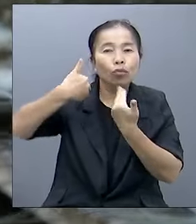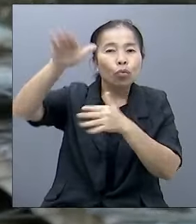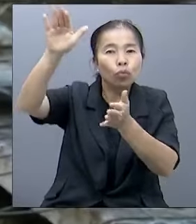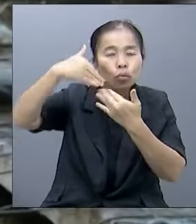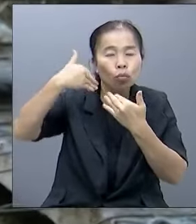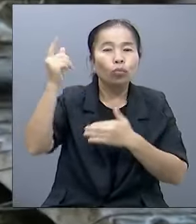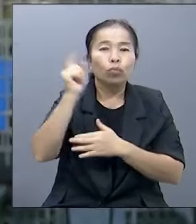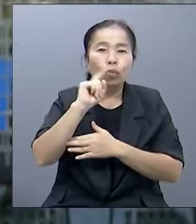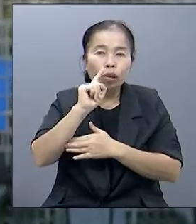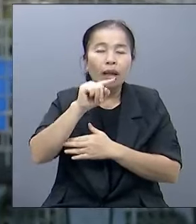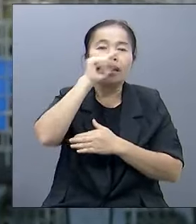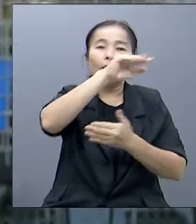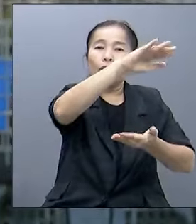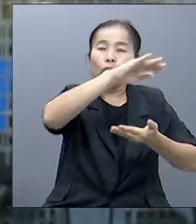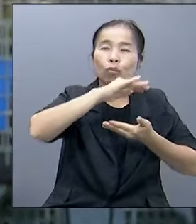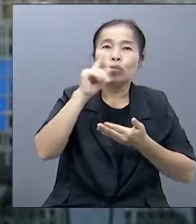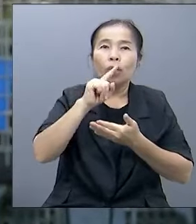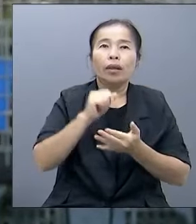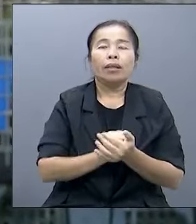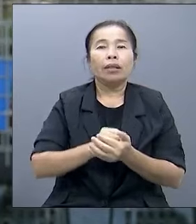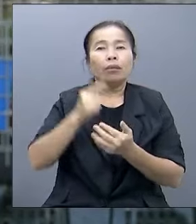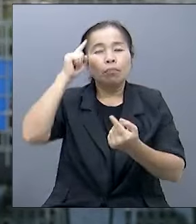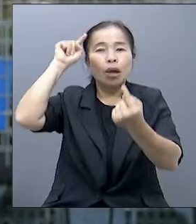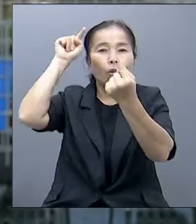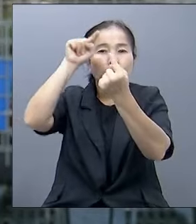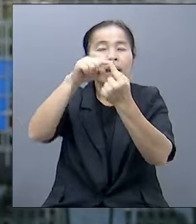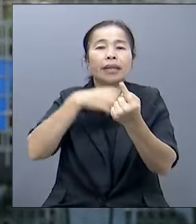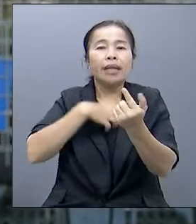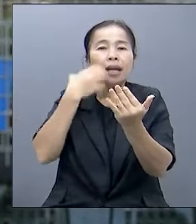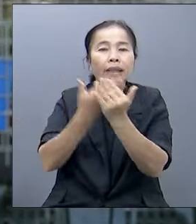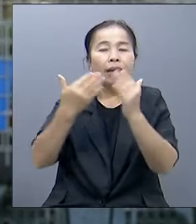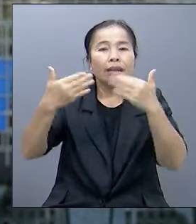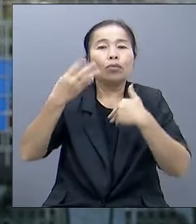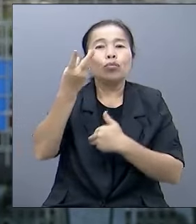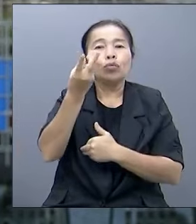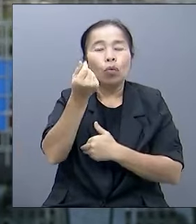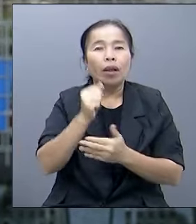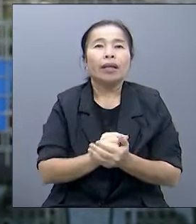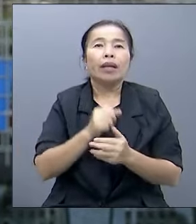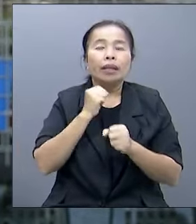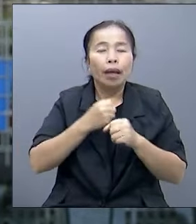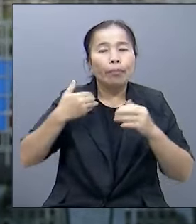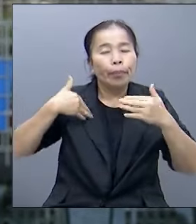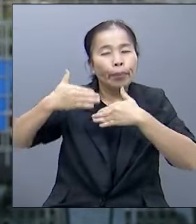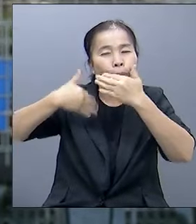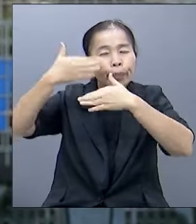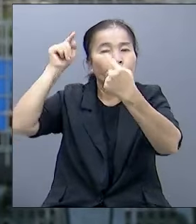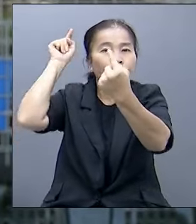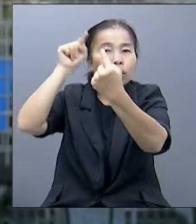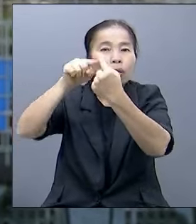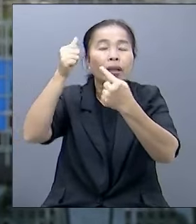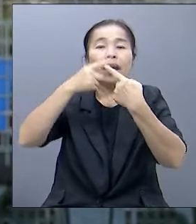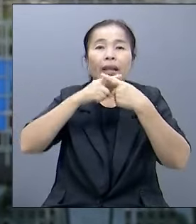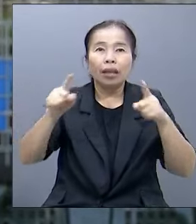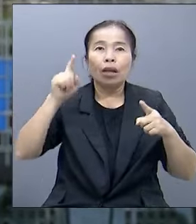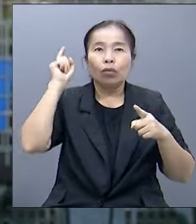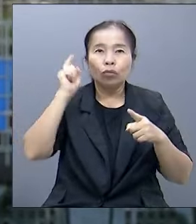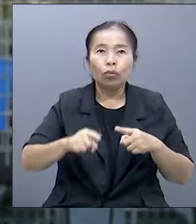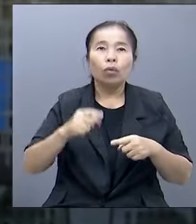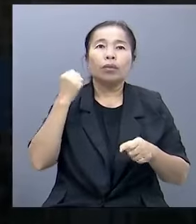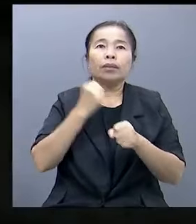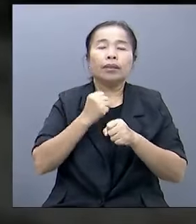ไหนสร้างเป้าหมายไว้นะครับสร้างเป้าหมายไว้แล้วก็ค่อยๆทำให้ถึงแต่ว่าถ้าก้าวกระโดดได้ก้าวเล